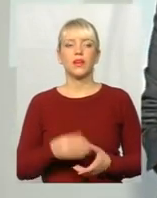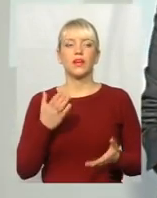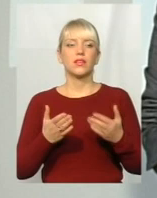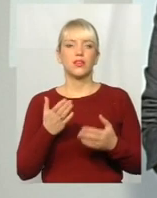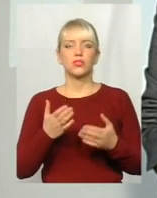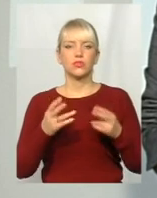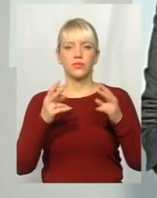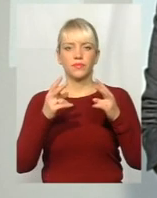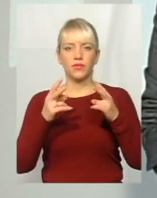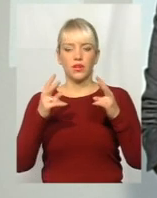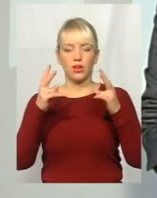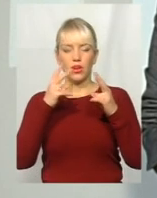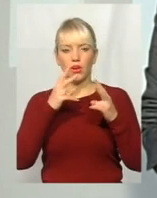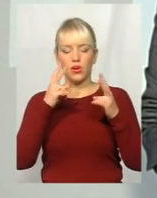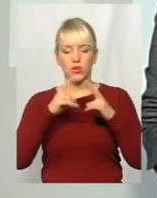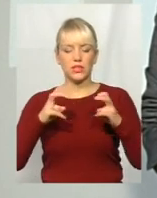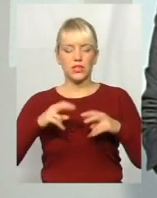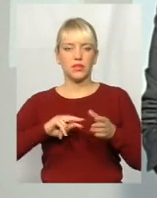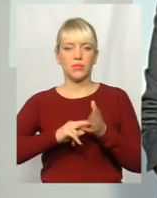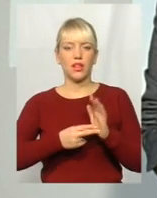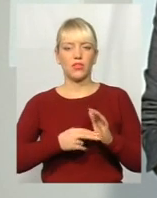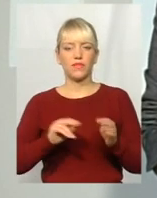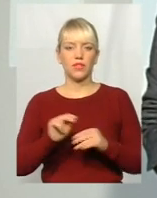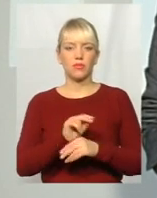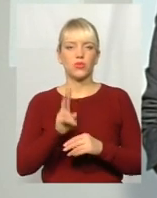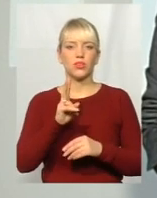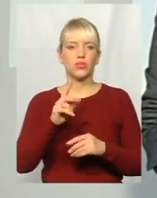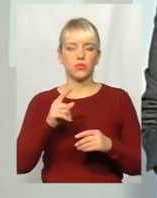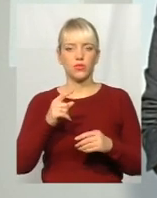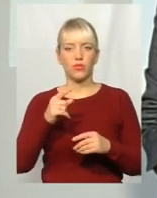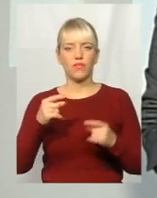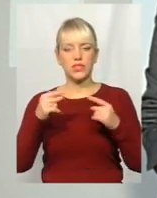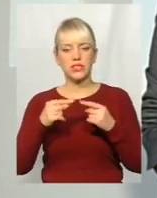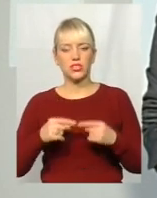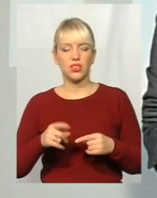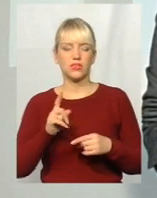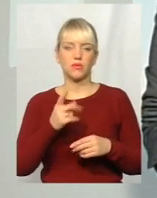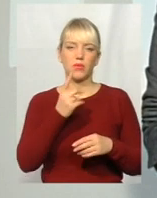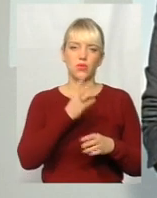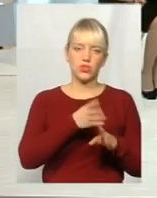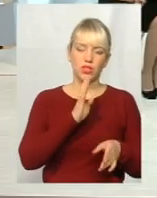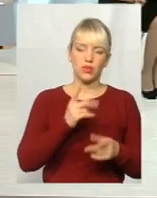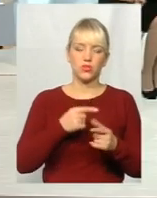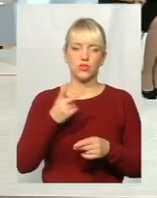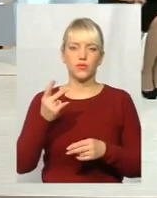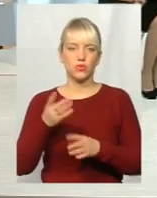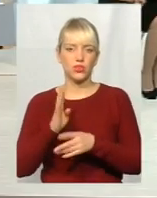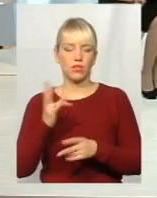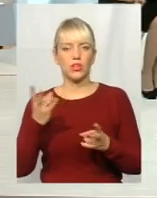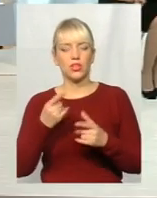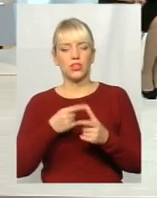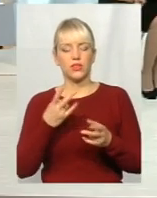планові ремонти, хто визначає першу черговість? Які будинки в першу чергу ремонтуються, які в другу, скільки це займає часу? Чи потрібно писати заяву,